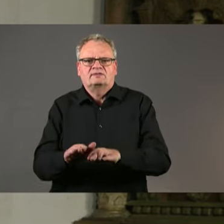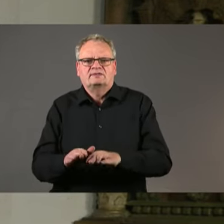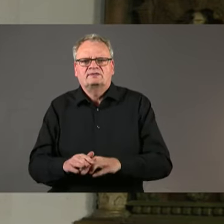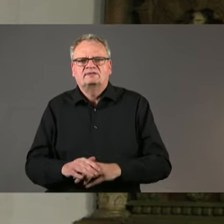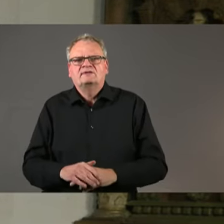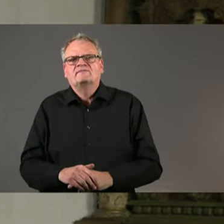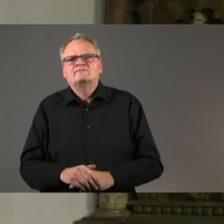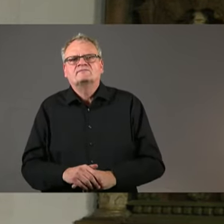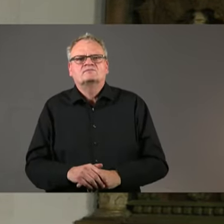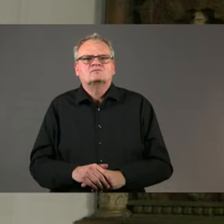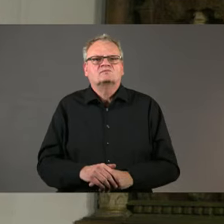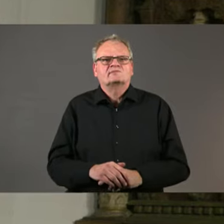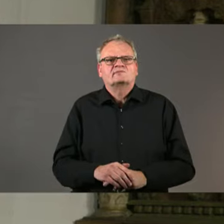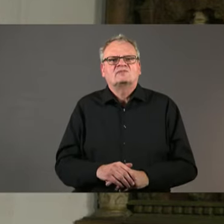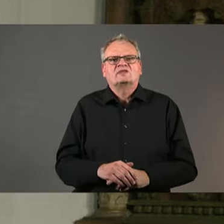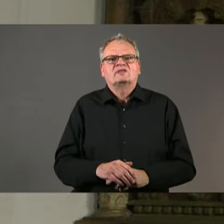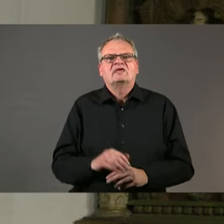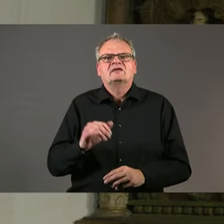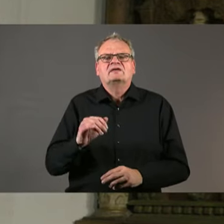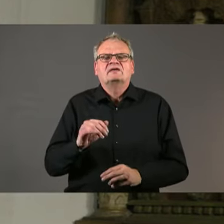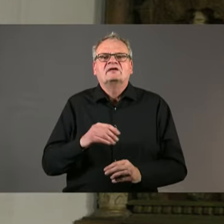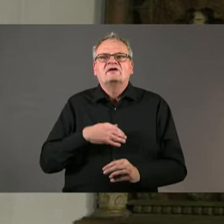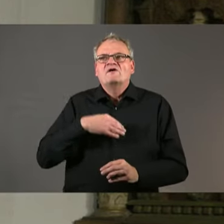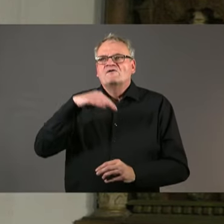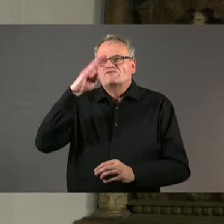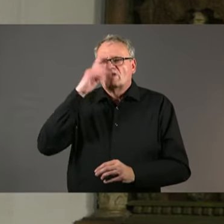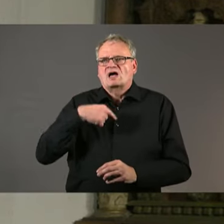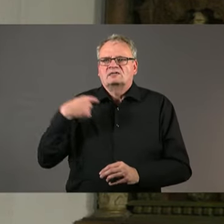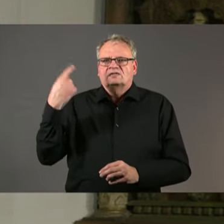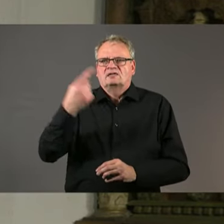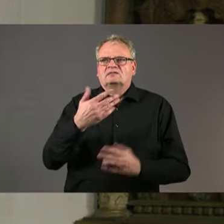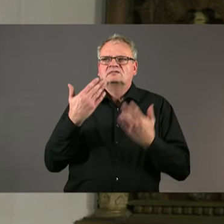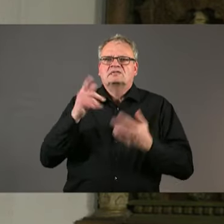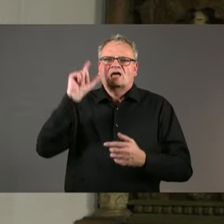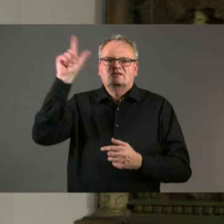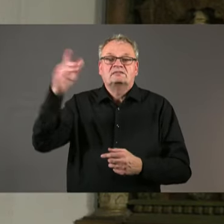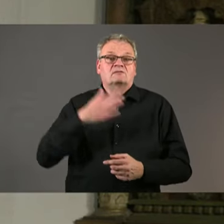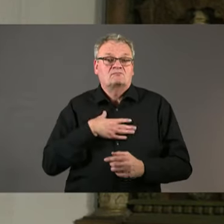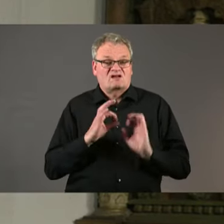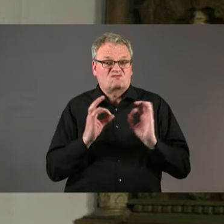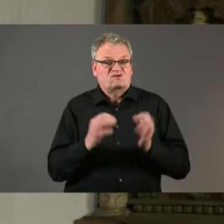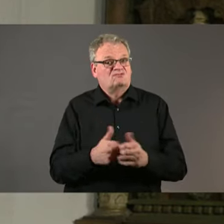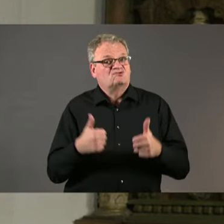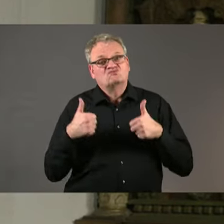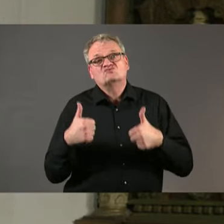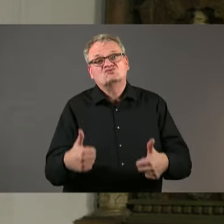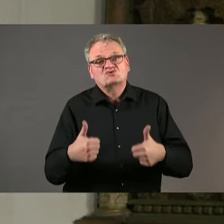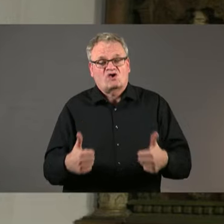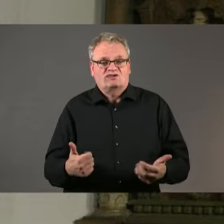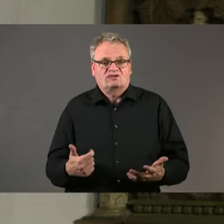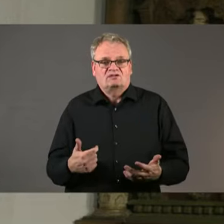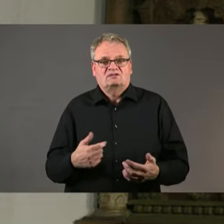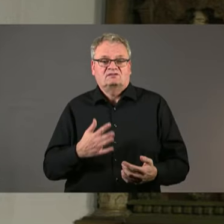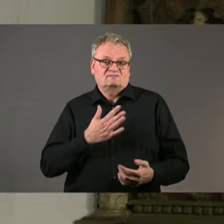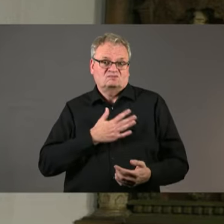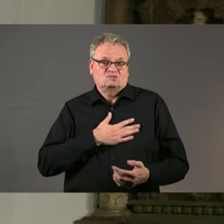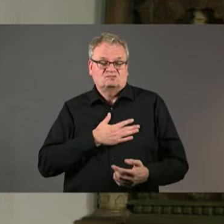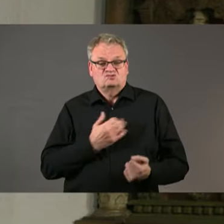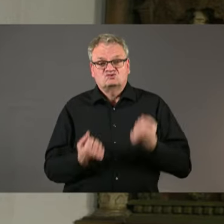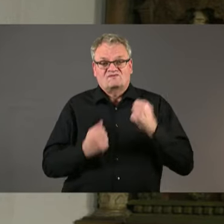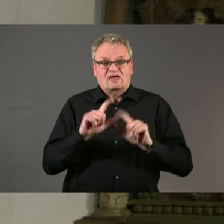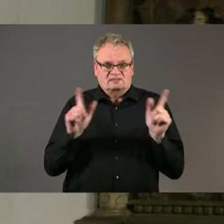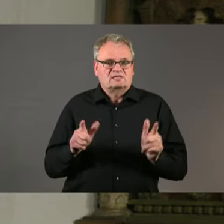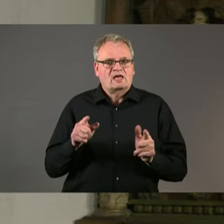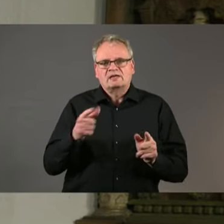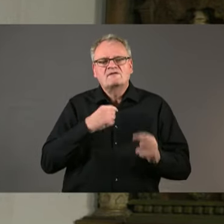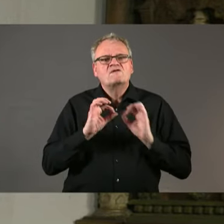Jesse betet: Vater, ich danke dir von ganzem Herzen für meine wunderbare Familie und ihre Unterstützung in dieser für mich so schwierigen